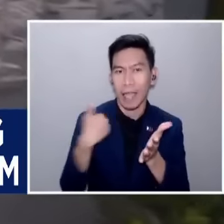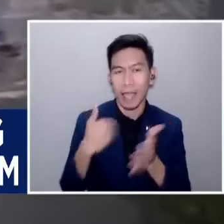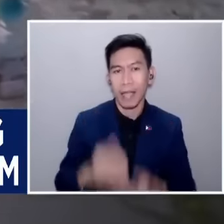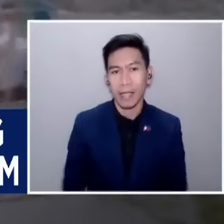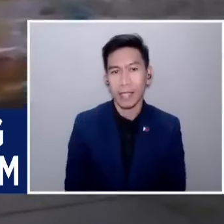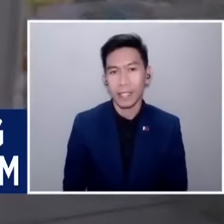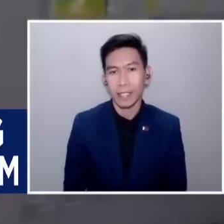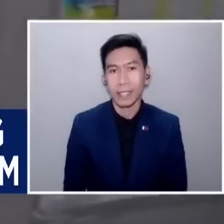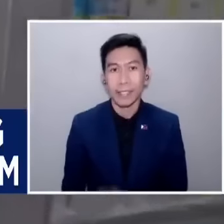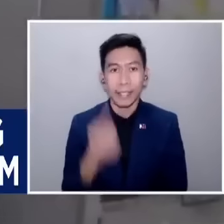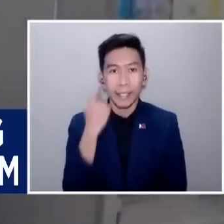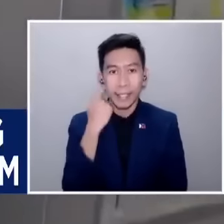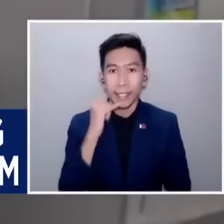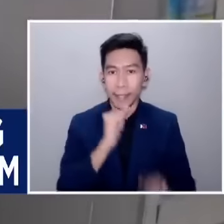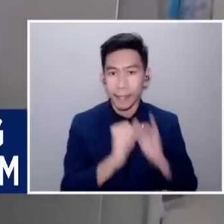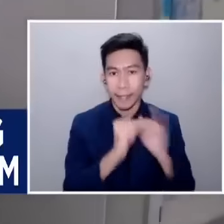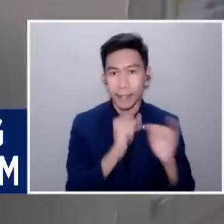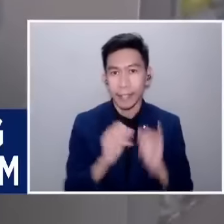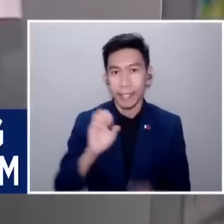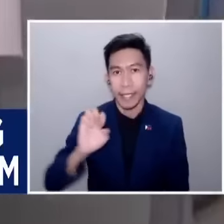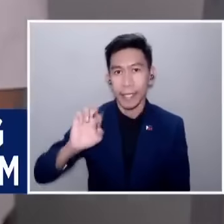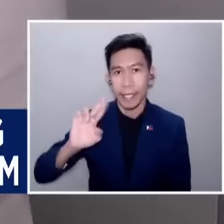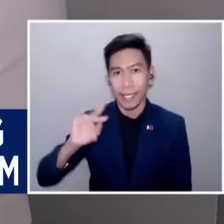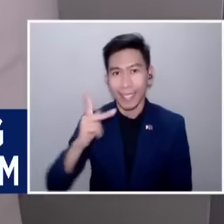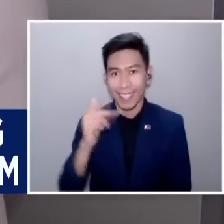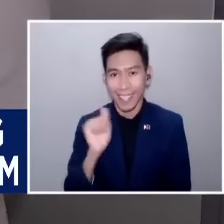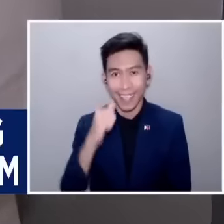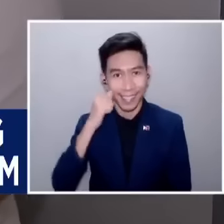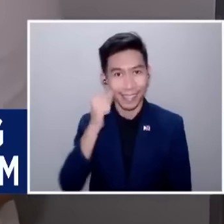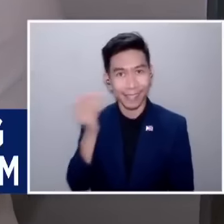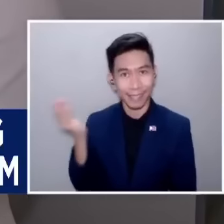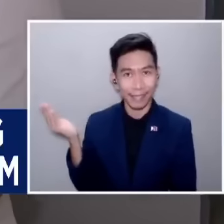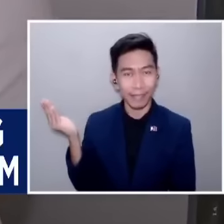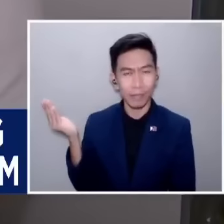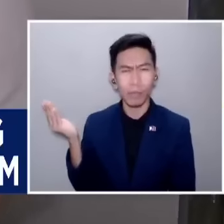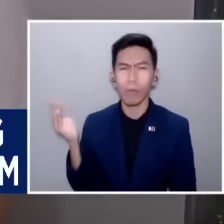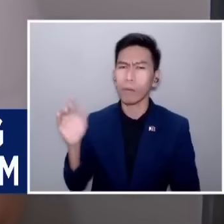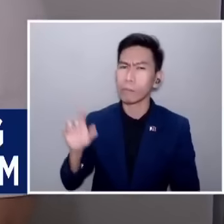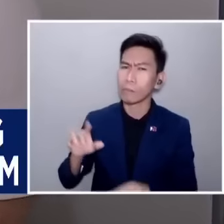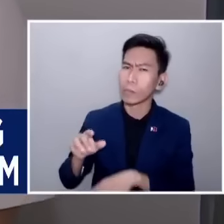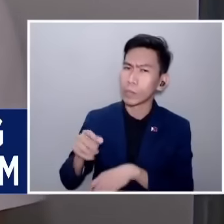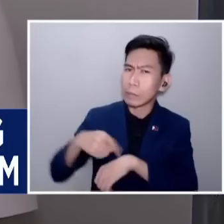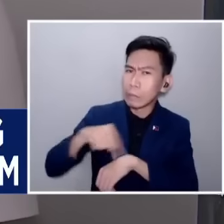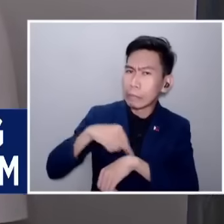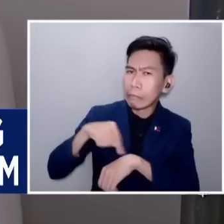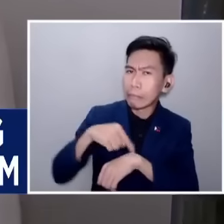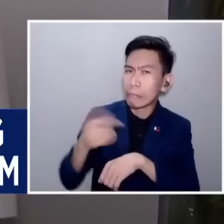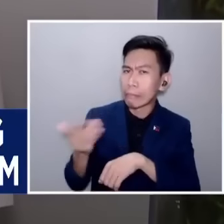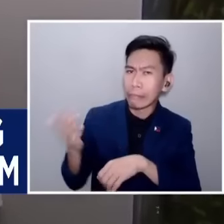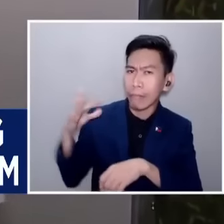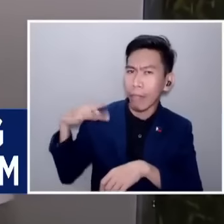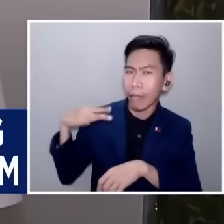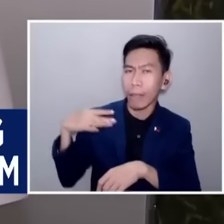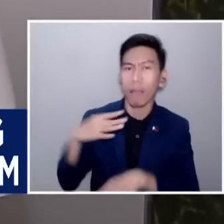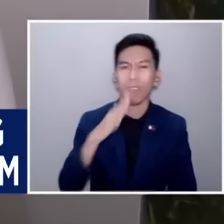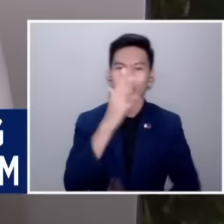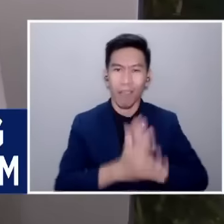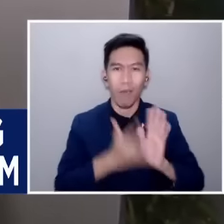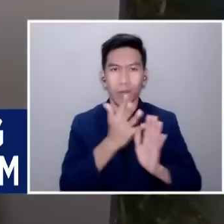Erica. Si Erica, ilang oras ka nang naghihintay? Almost 5 hours na po since kanina pa po kung take ako nakapila